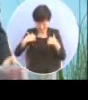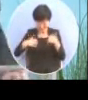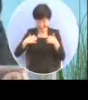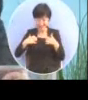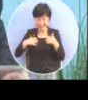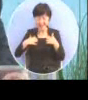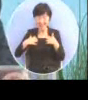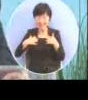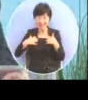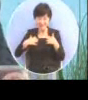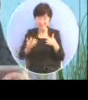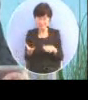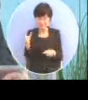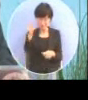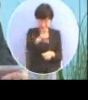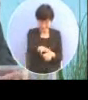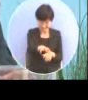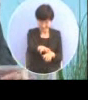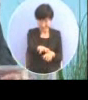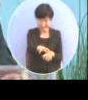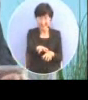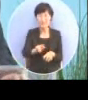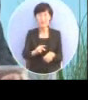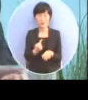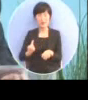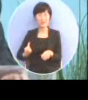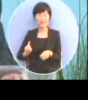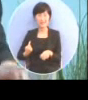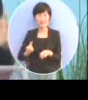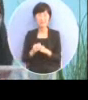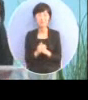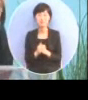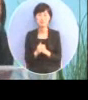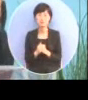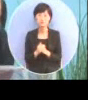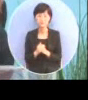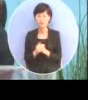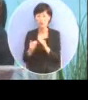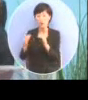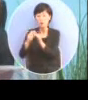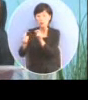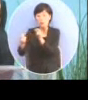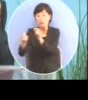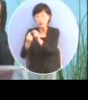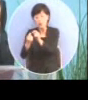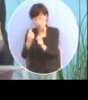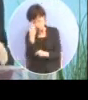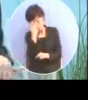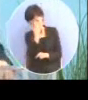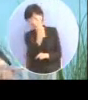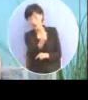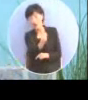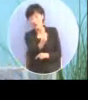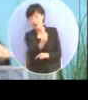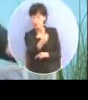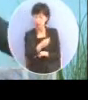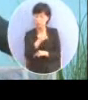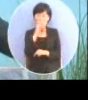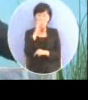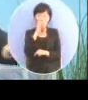rất vui mừng sau mỗi lần sờ một cục vàng và hàng ngày cứ ra sờ rồi lại vào. 옆집에도 어떤 청년이 봤어요. 제 영감이 자꾸